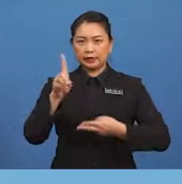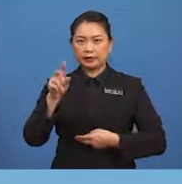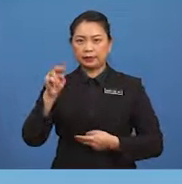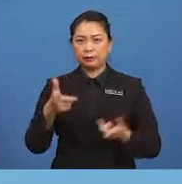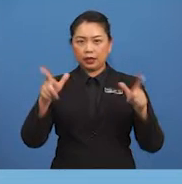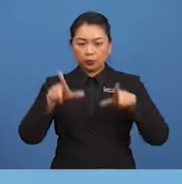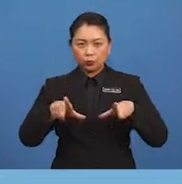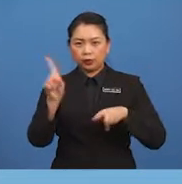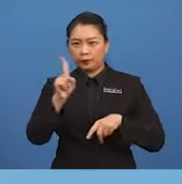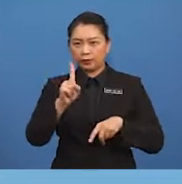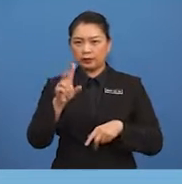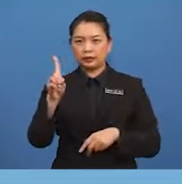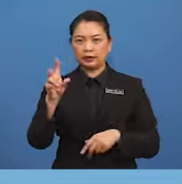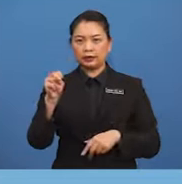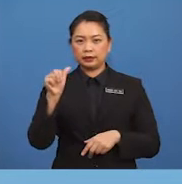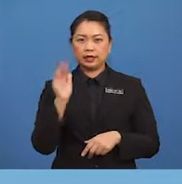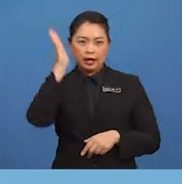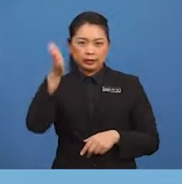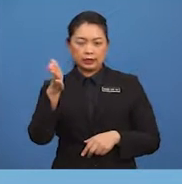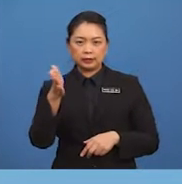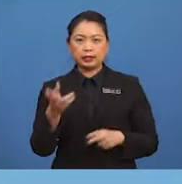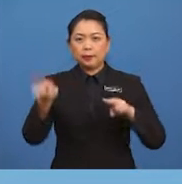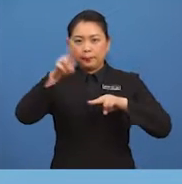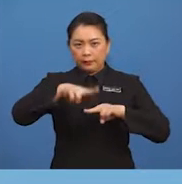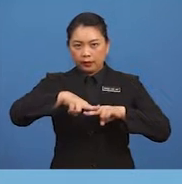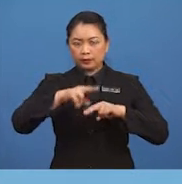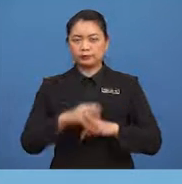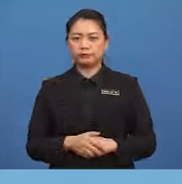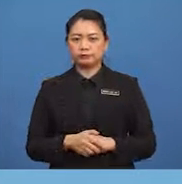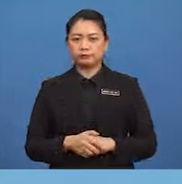mana kandungan DNA akan digandakan.